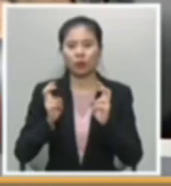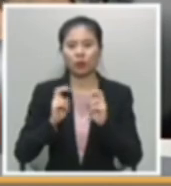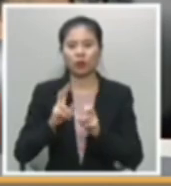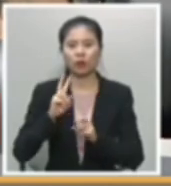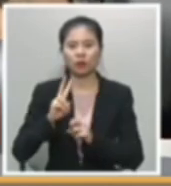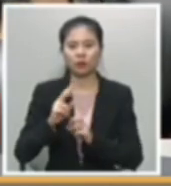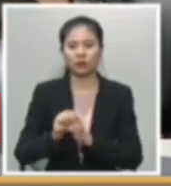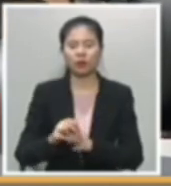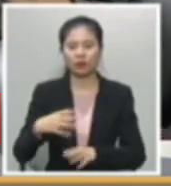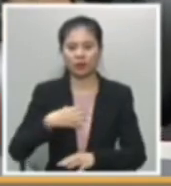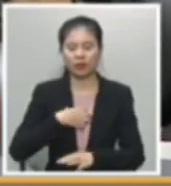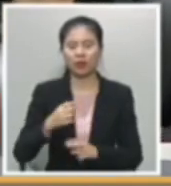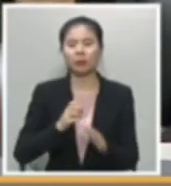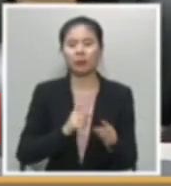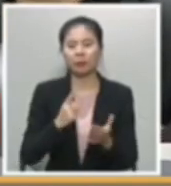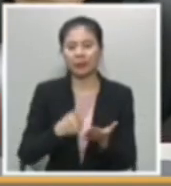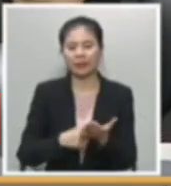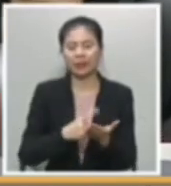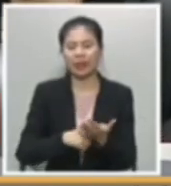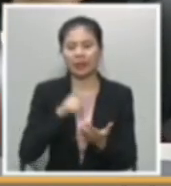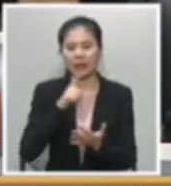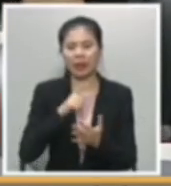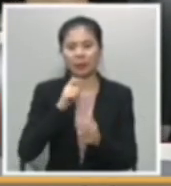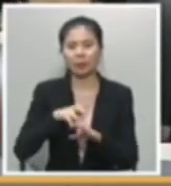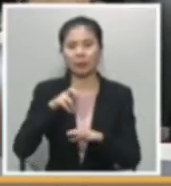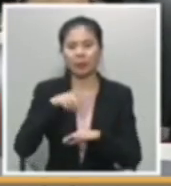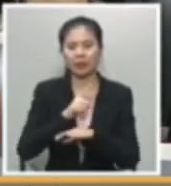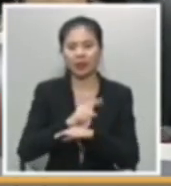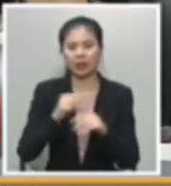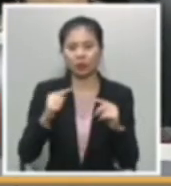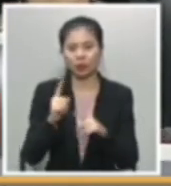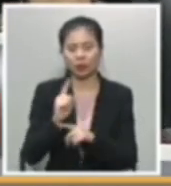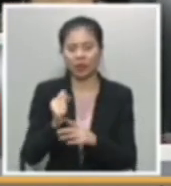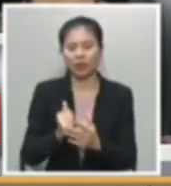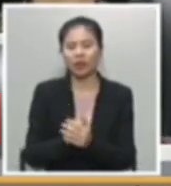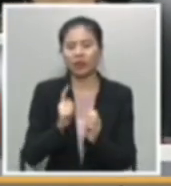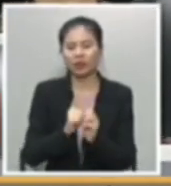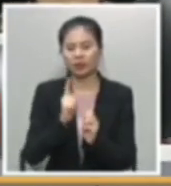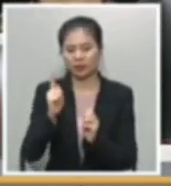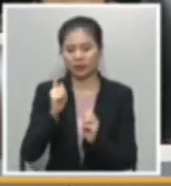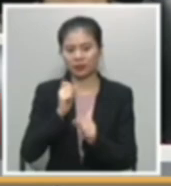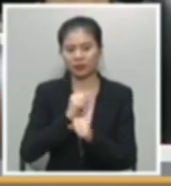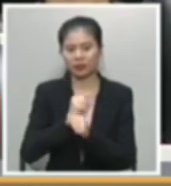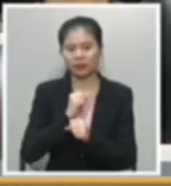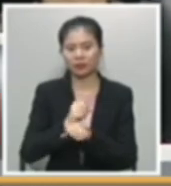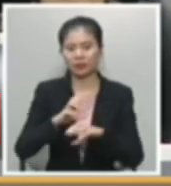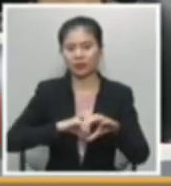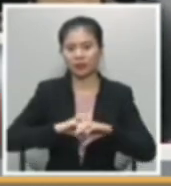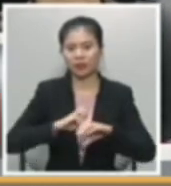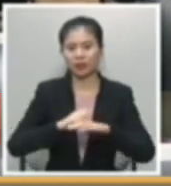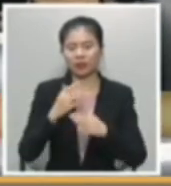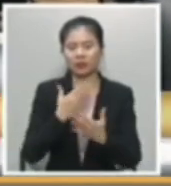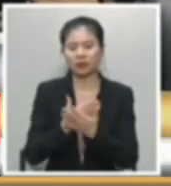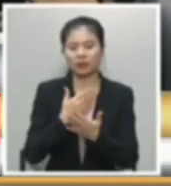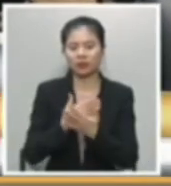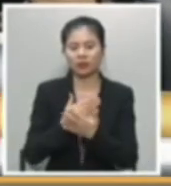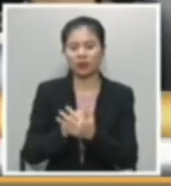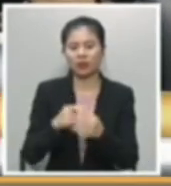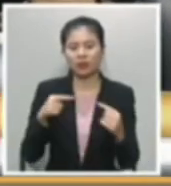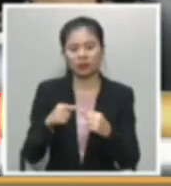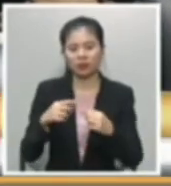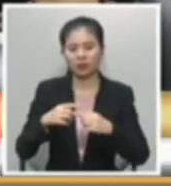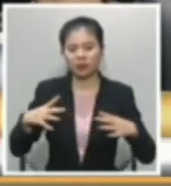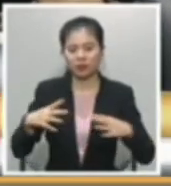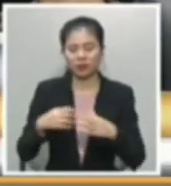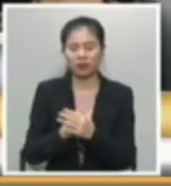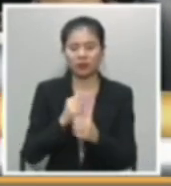ากจะปรึกษากับท่านประธานนะครับก็คือเรื่องแรกเป็นการจัดงบประมาณที่เหมือนจะไม่เหมาะสมแล้วก็อา